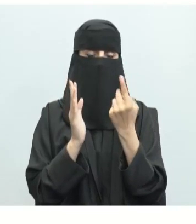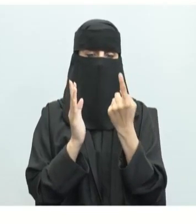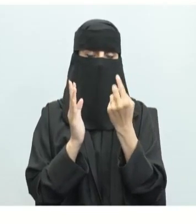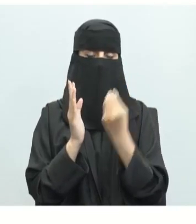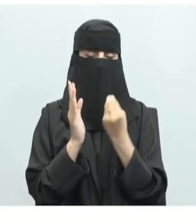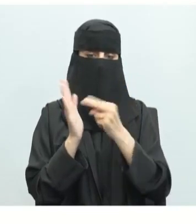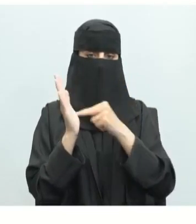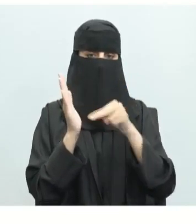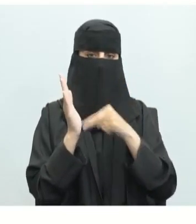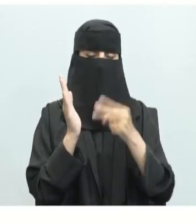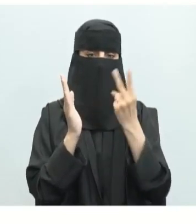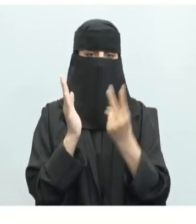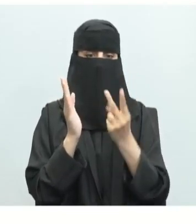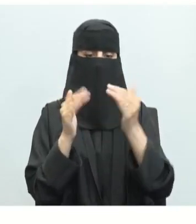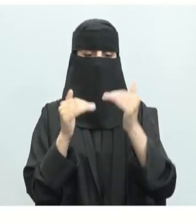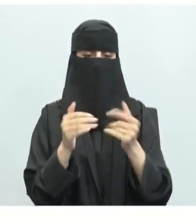وصلت.